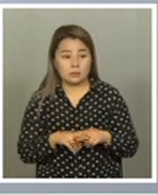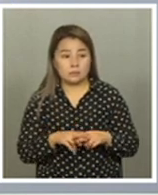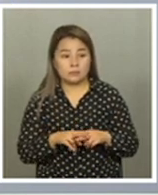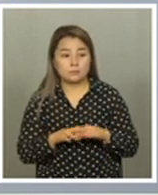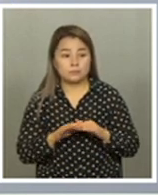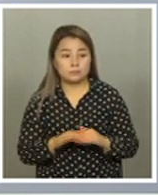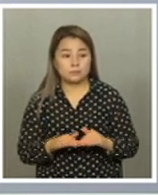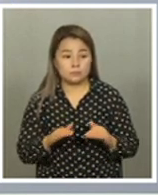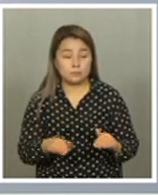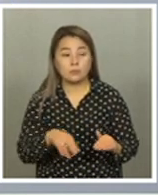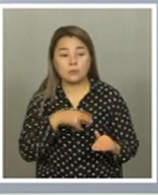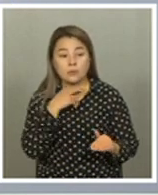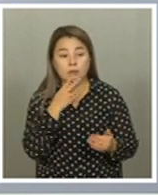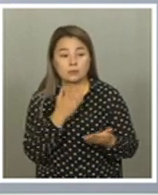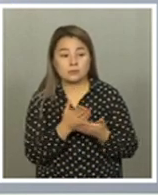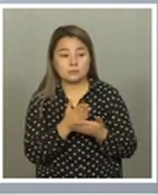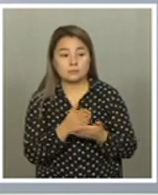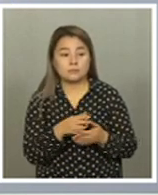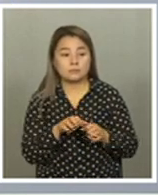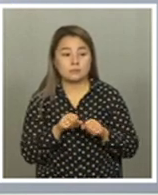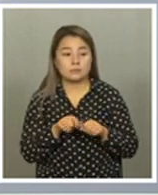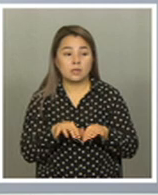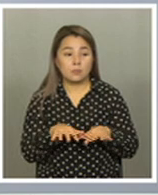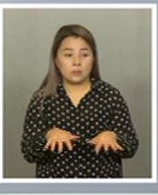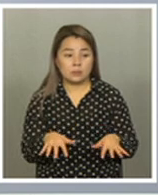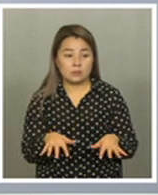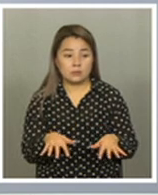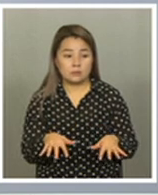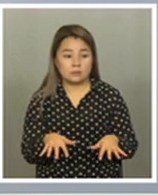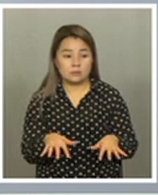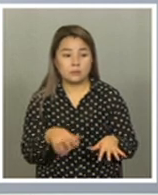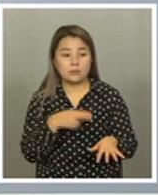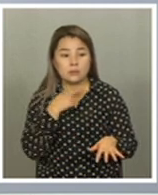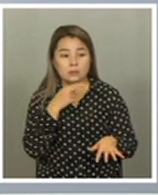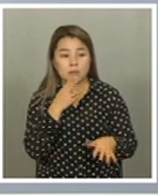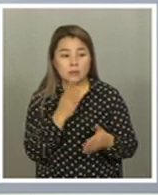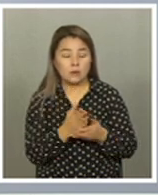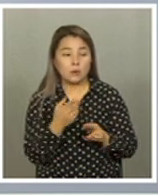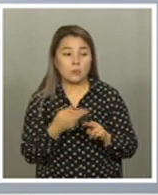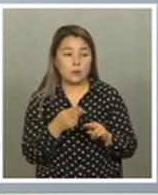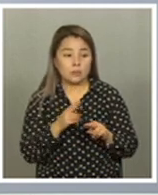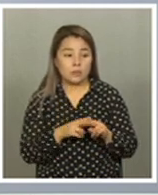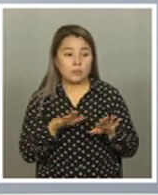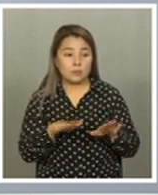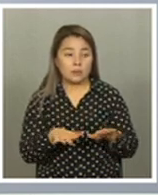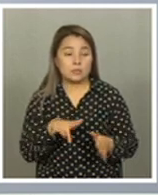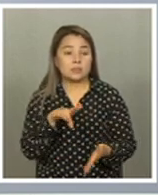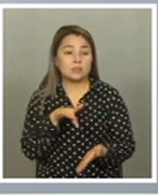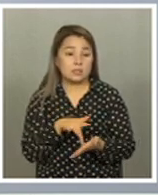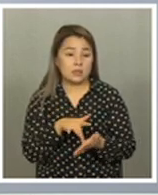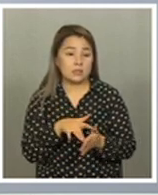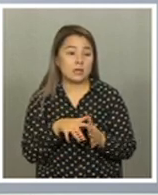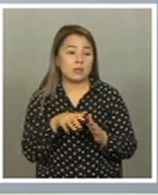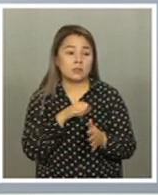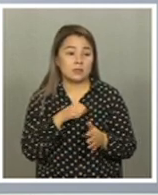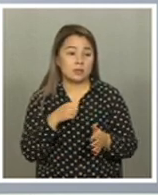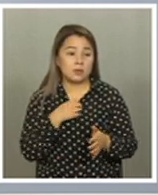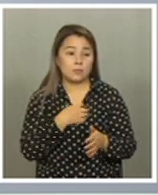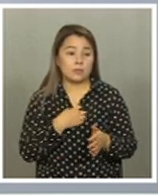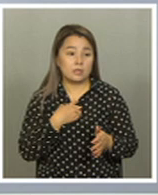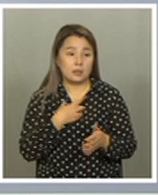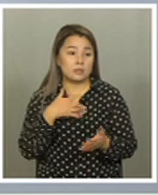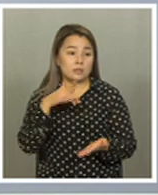мұндағы тамырға назар аударып көріңіздер. Яғни, мына жерде бұл өсімдіктің негізгі